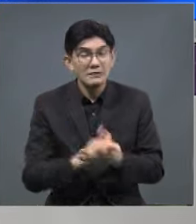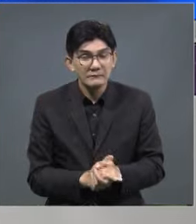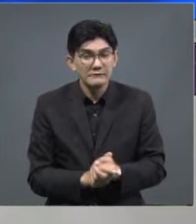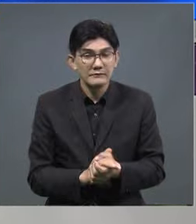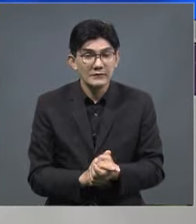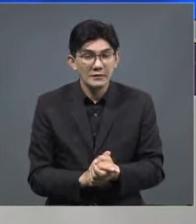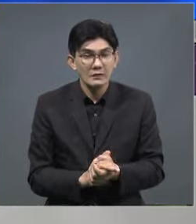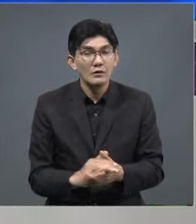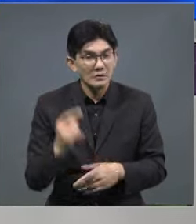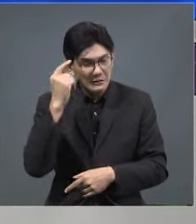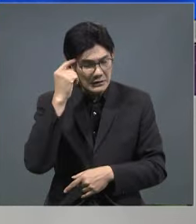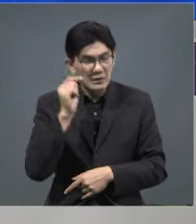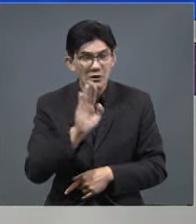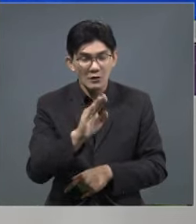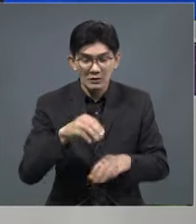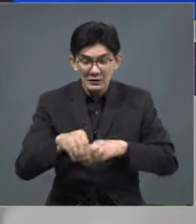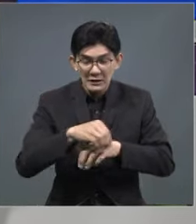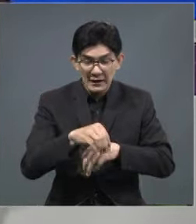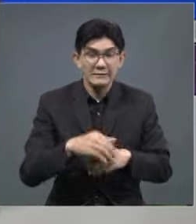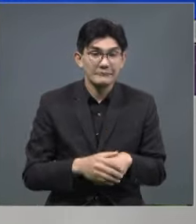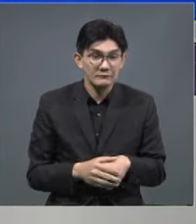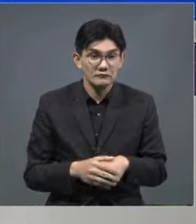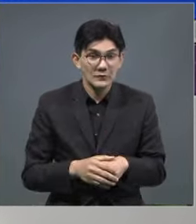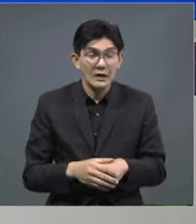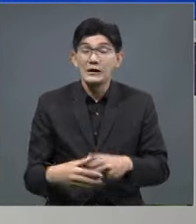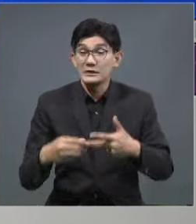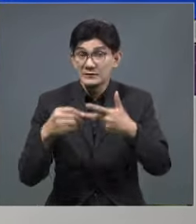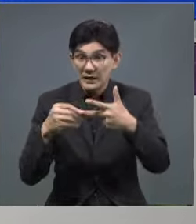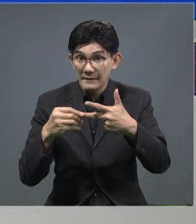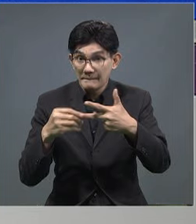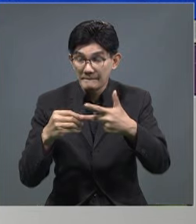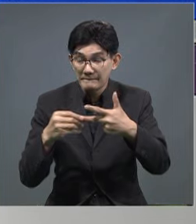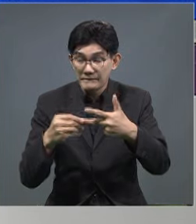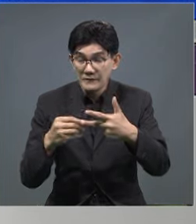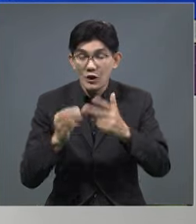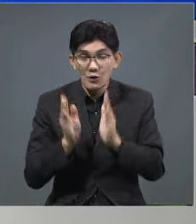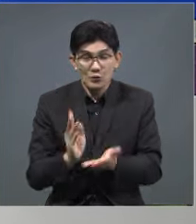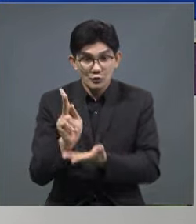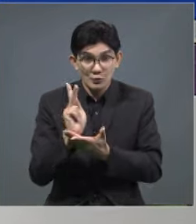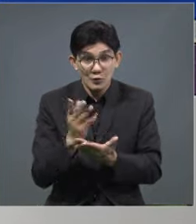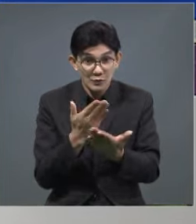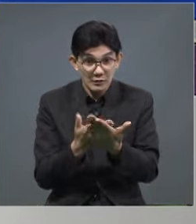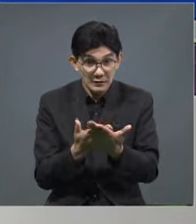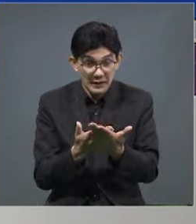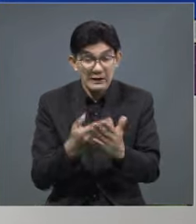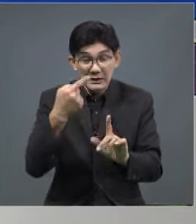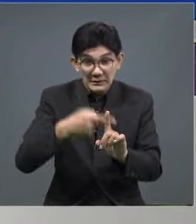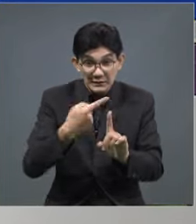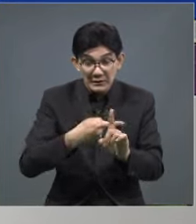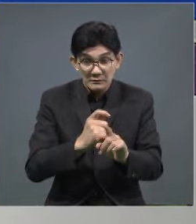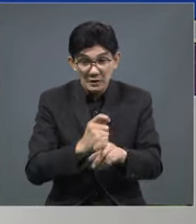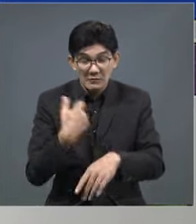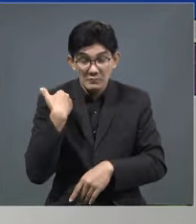องของทางสหกรณ์เครือข่ายต่างๆนะครับต่อมาประเด็นที่3นะครับผู้กู้ซึ่งมีรายได้แบบรายเดือนนะครับอัน